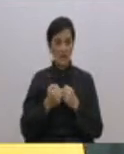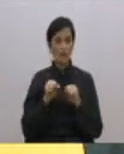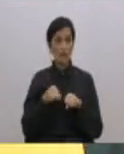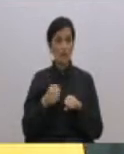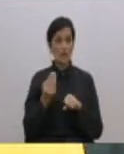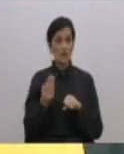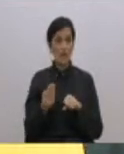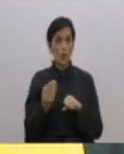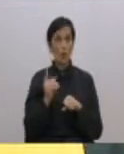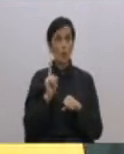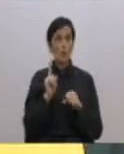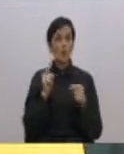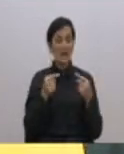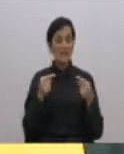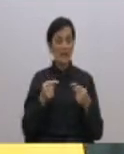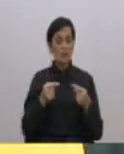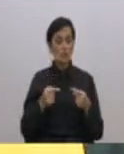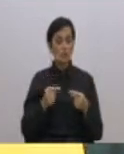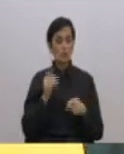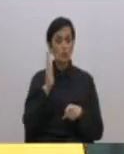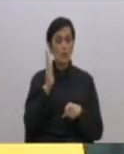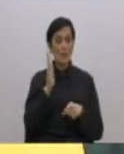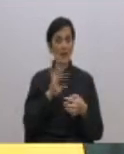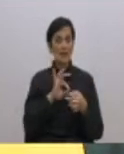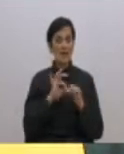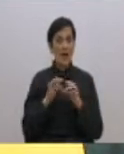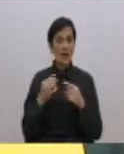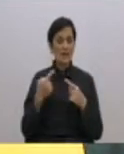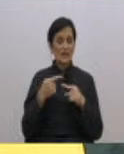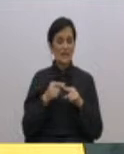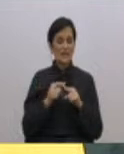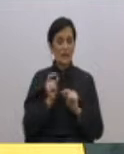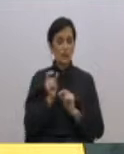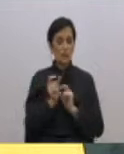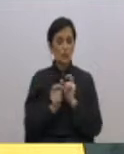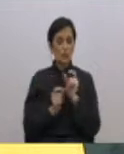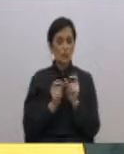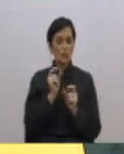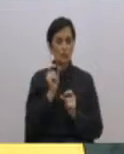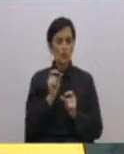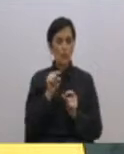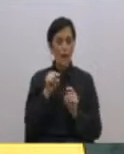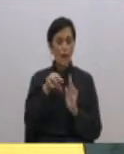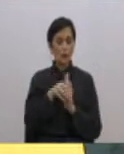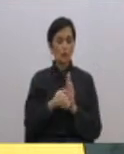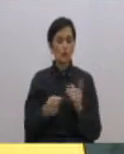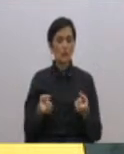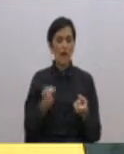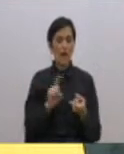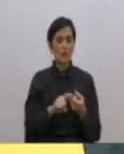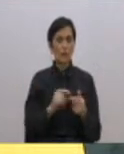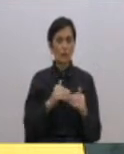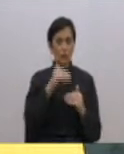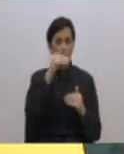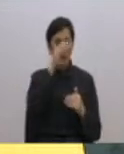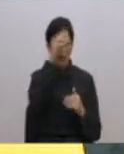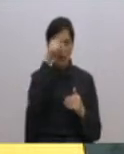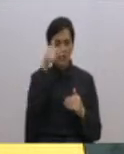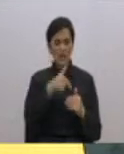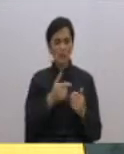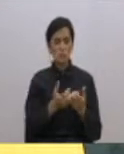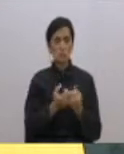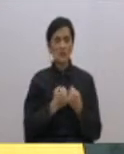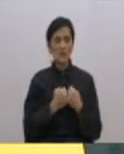აქ იქნება დასაზუსტებელი გარკვეული ტექნიკური ნიუანსები, მათ შორის დაკავშირებული უმაღლესი განათლების